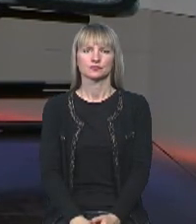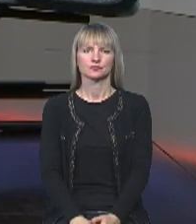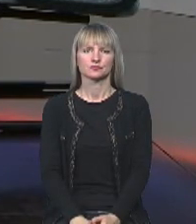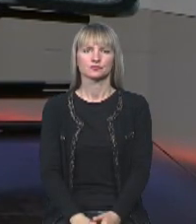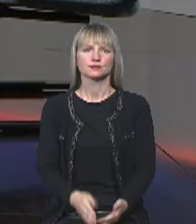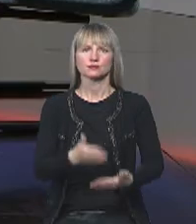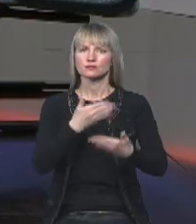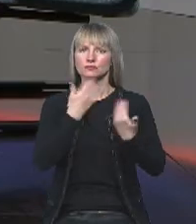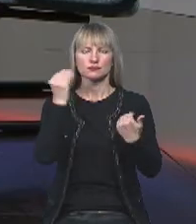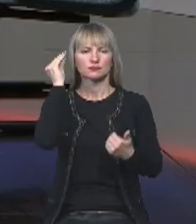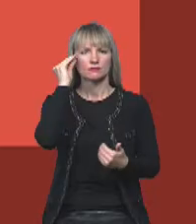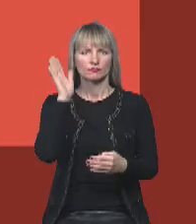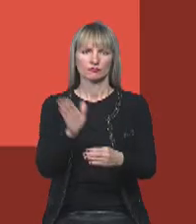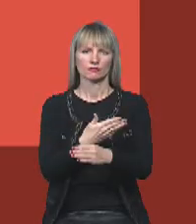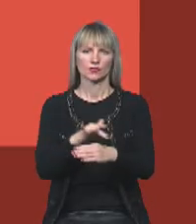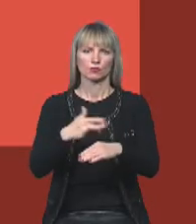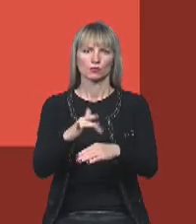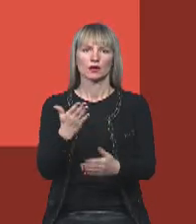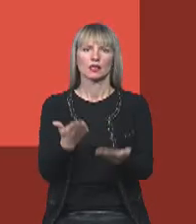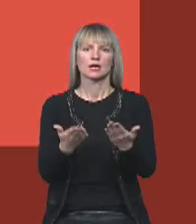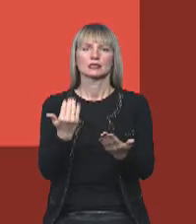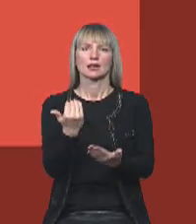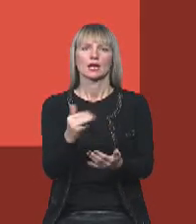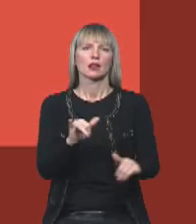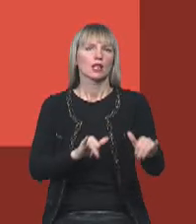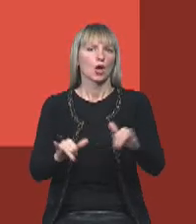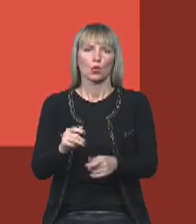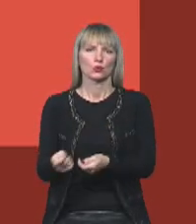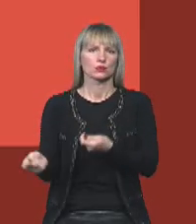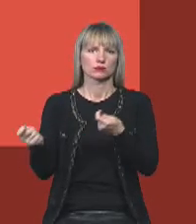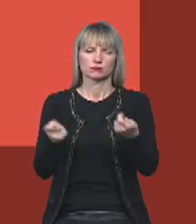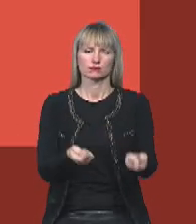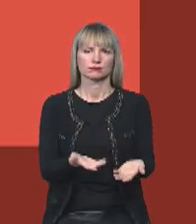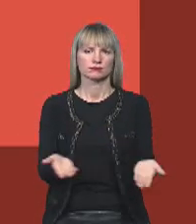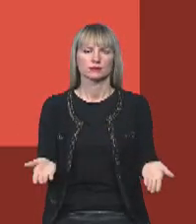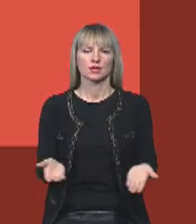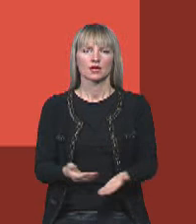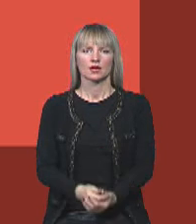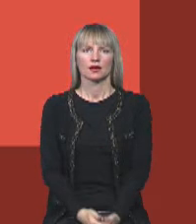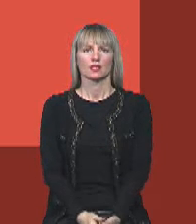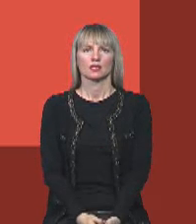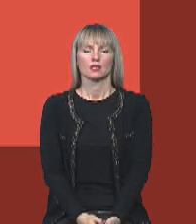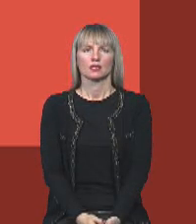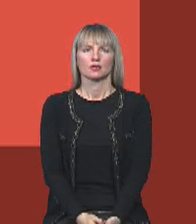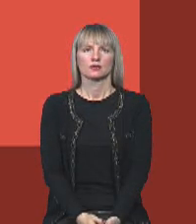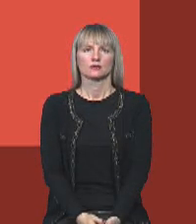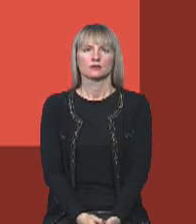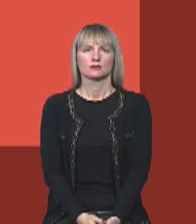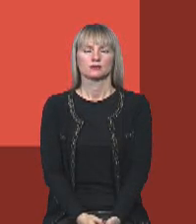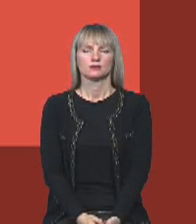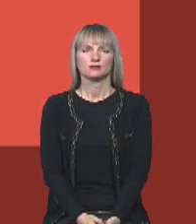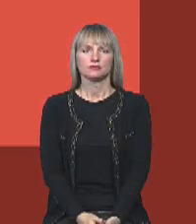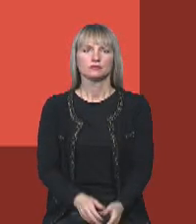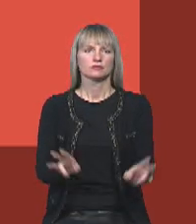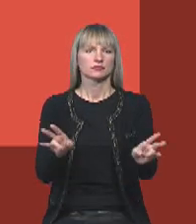Нет смысла сортировать отходы, если их некуда деть. Але нема сенсу сортувати відходи, поки його нема куди діти.